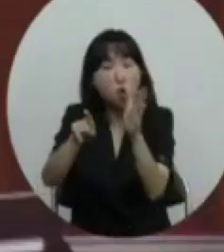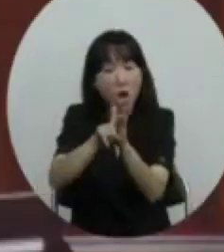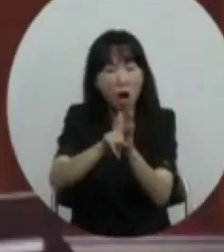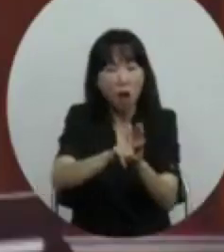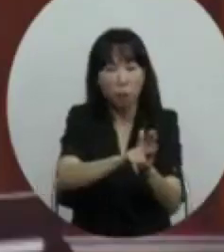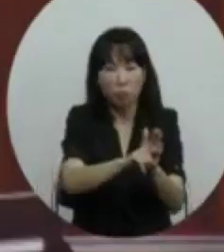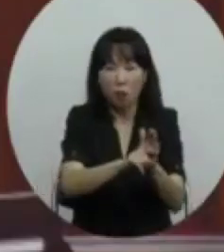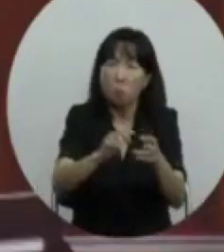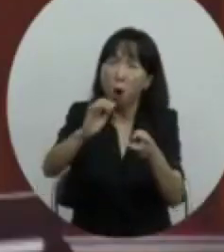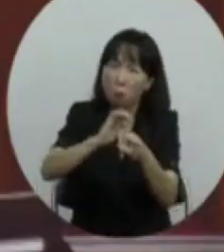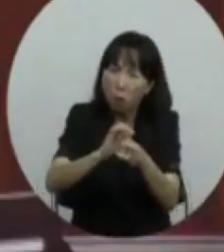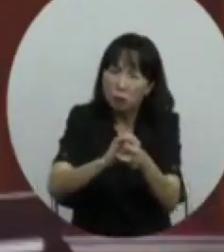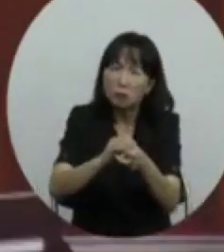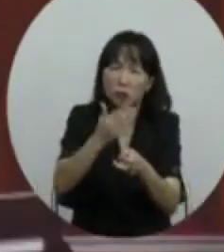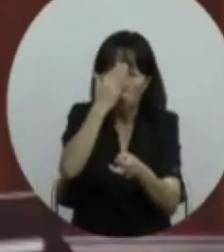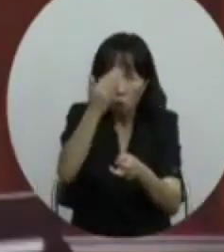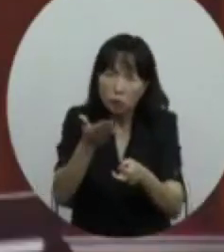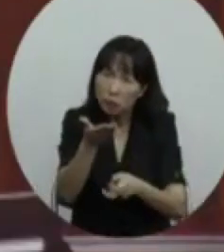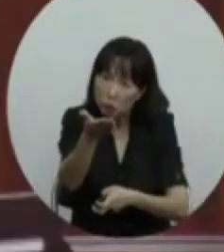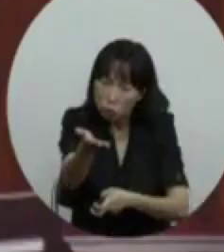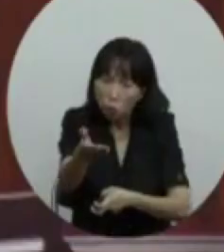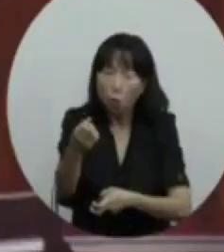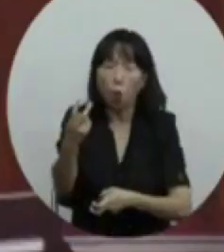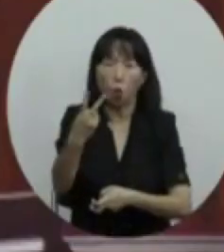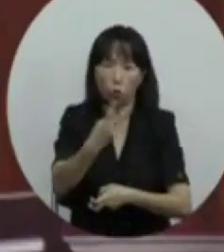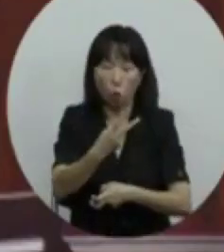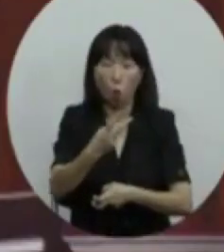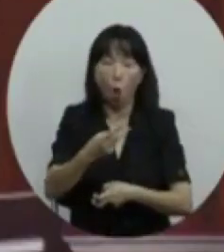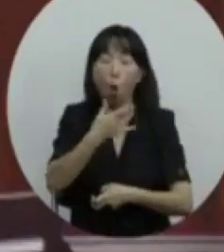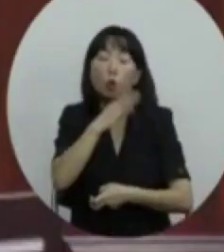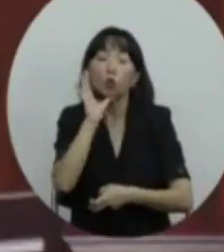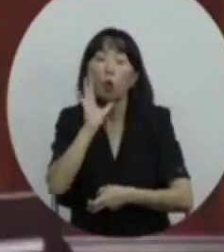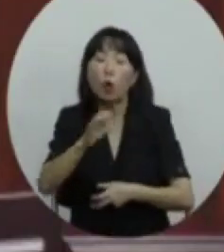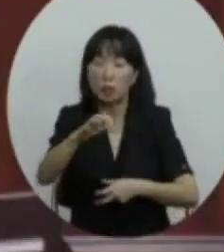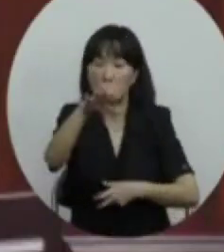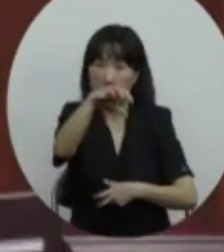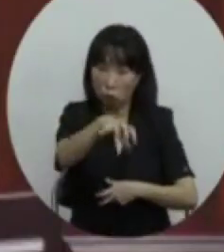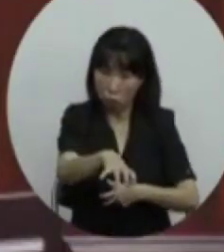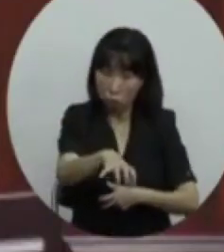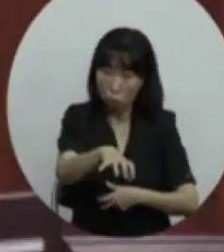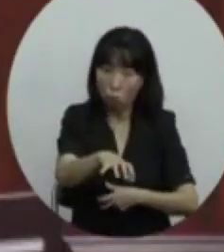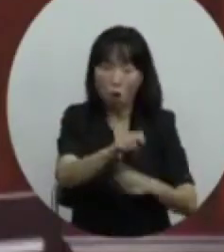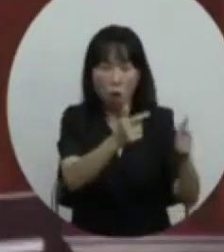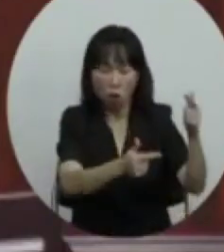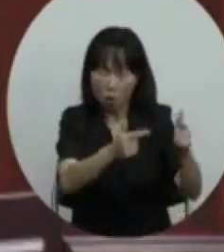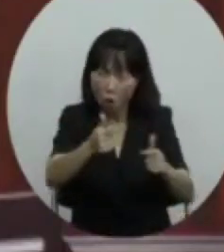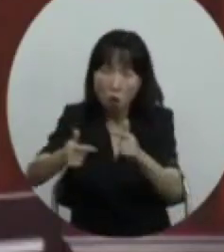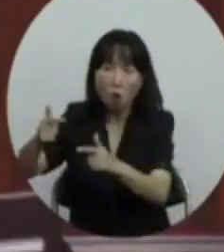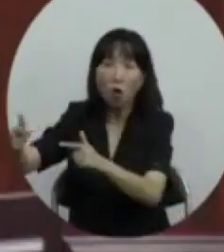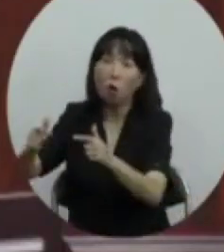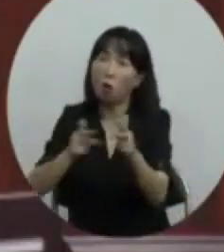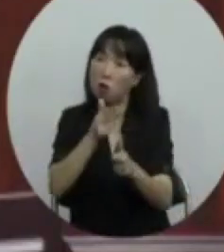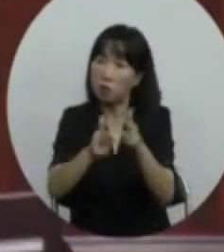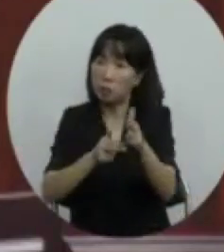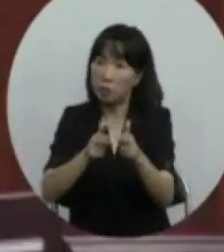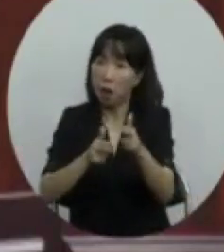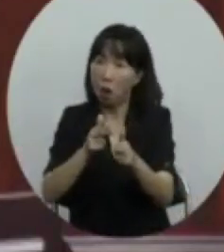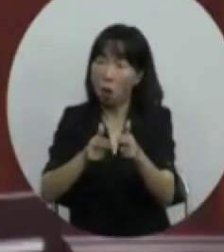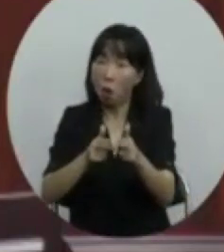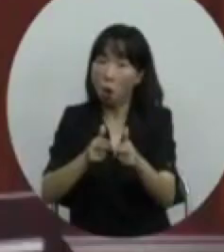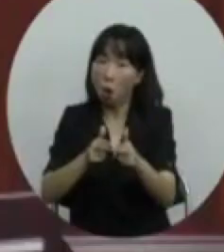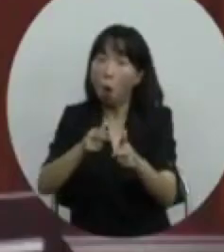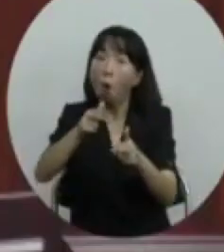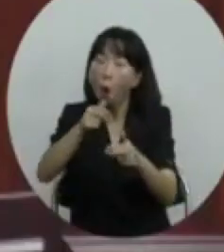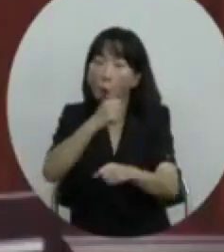시내버스 무상교통 지원, 버스 승강장 편의시설 개선 등 어르신들이 외부 활동에